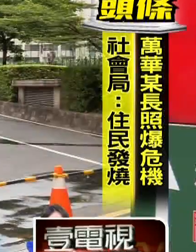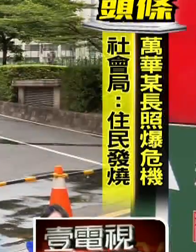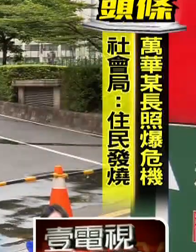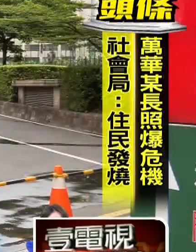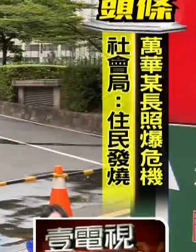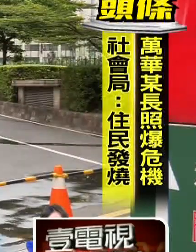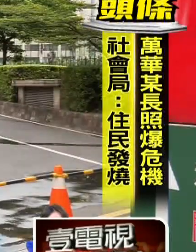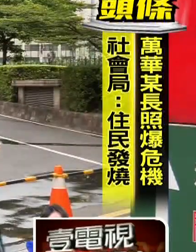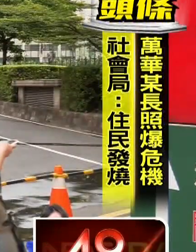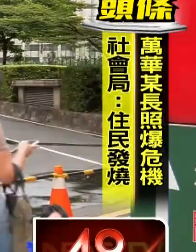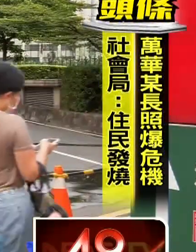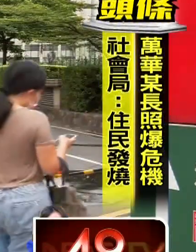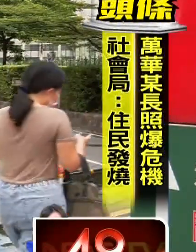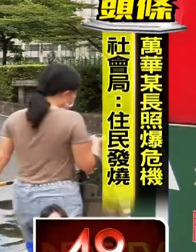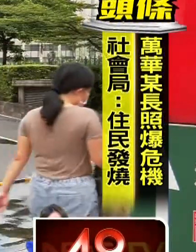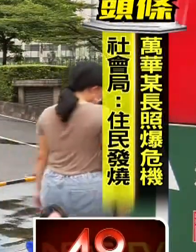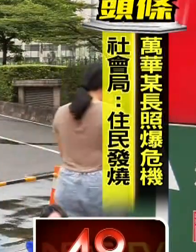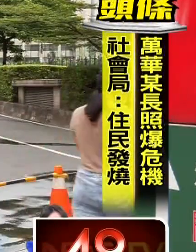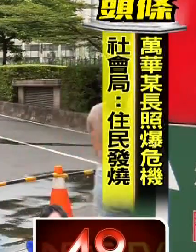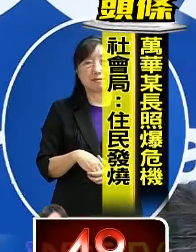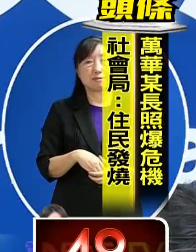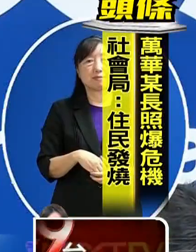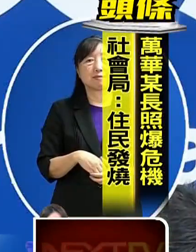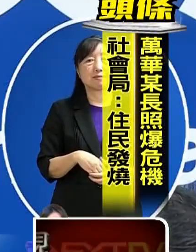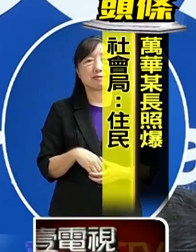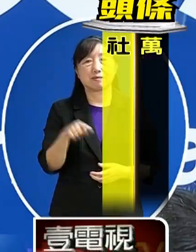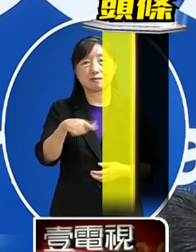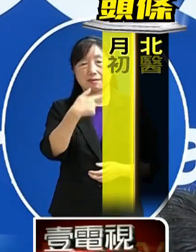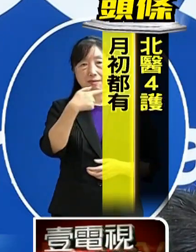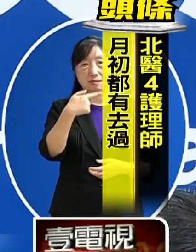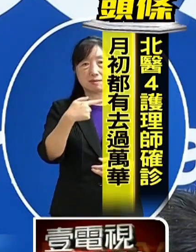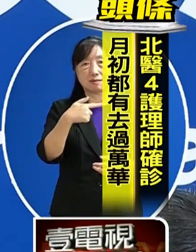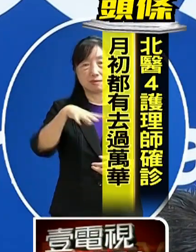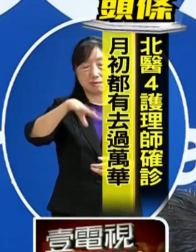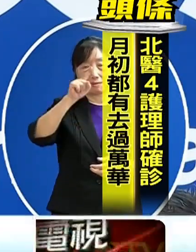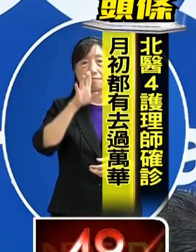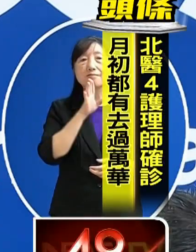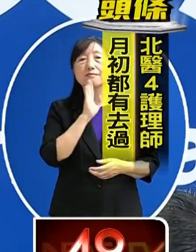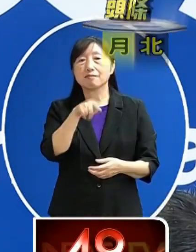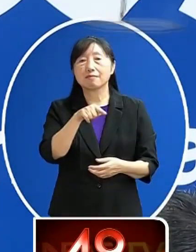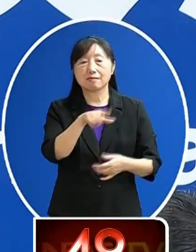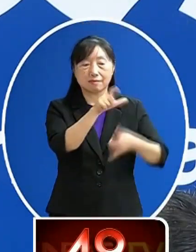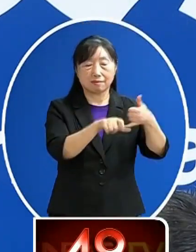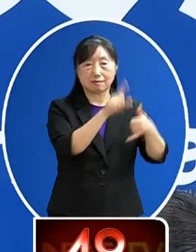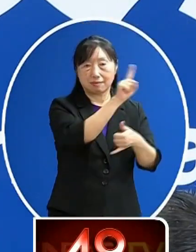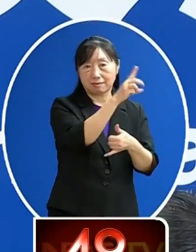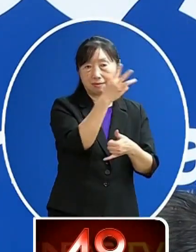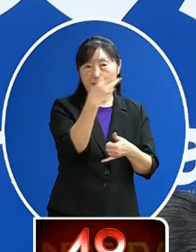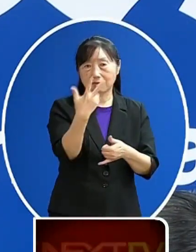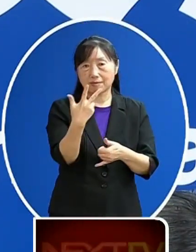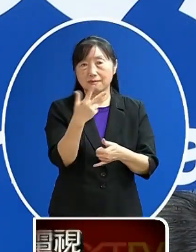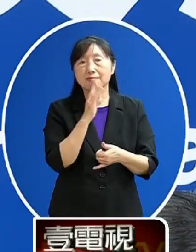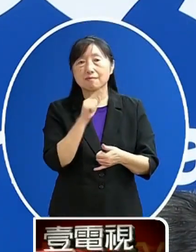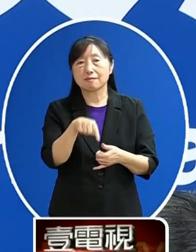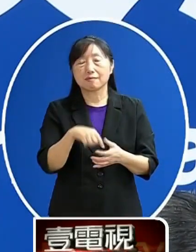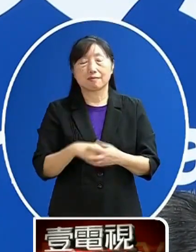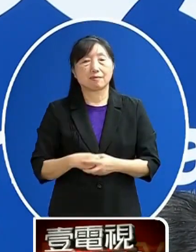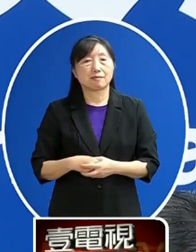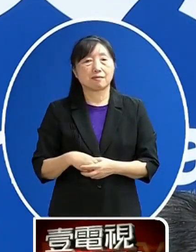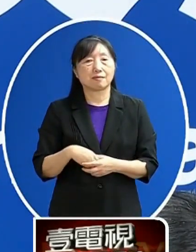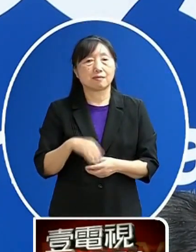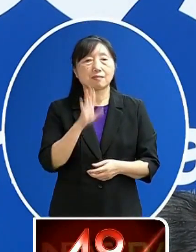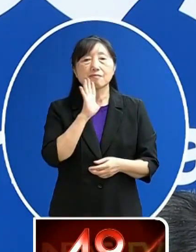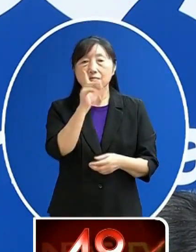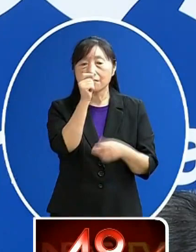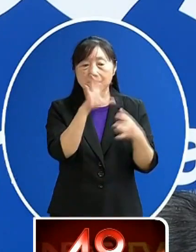的风险。毕竟已有潜力宣告沦陷。 最早发病的指标个案哦，按1375都有这个有